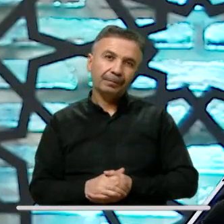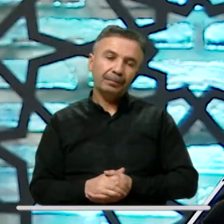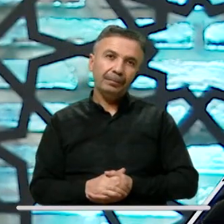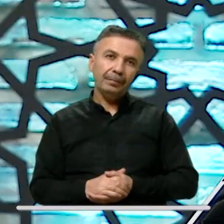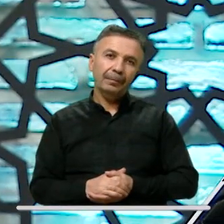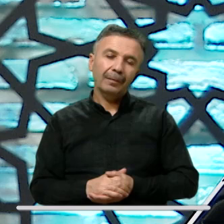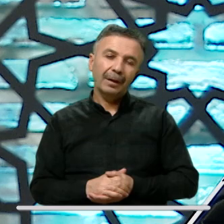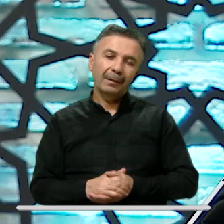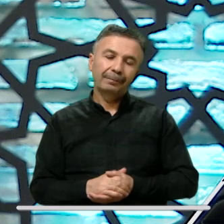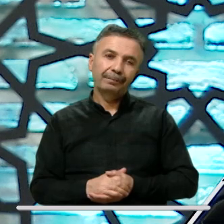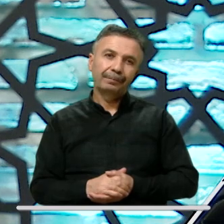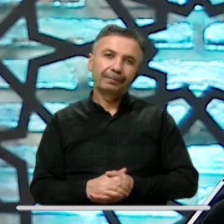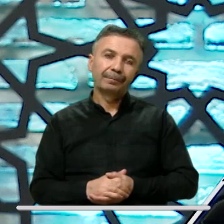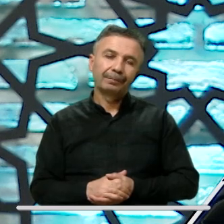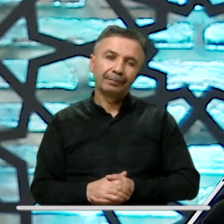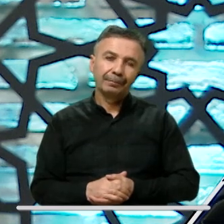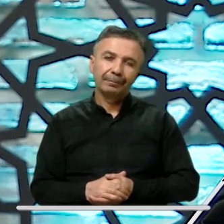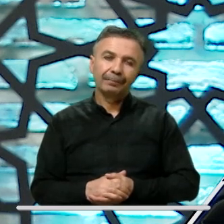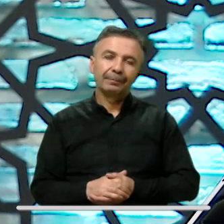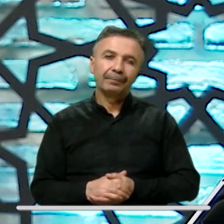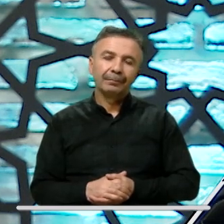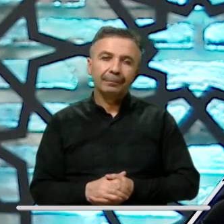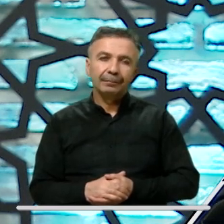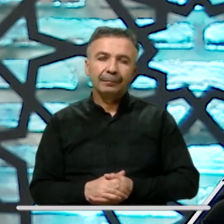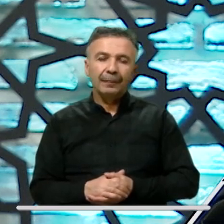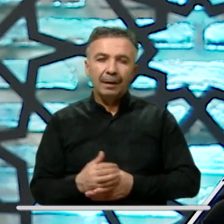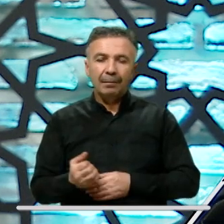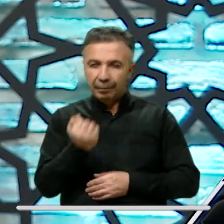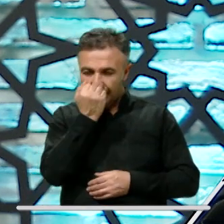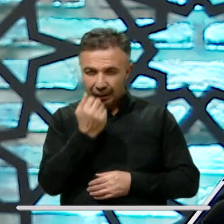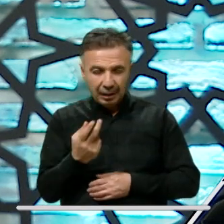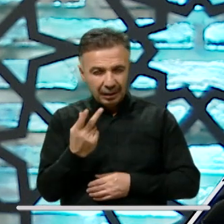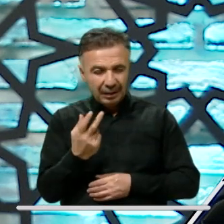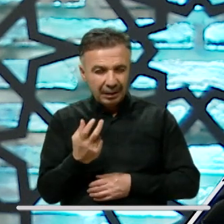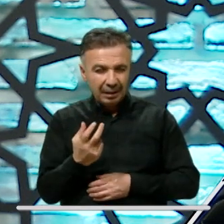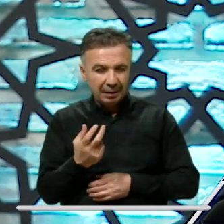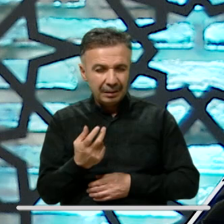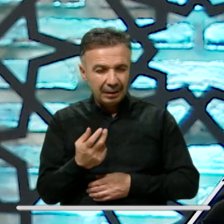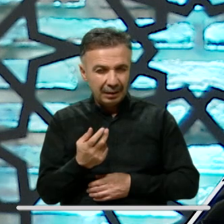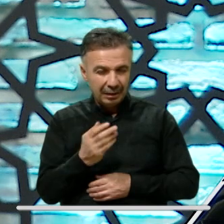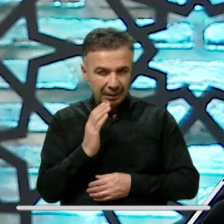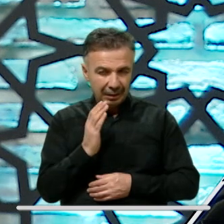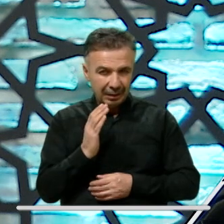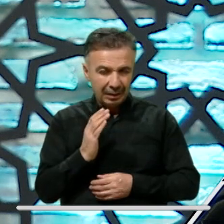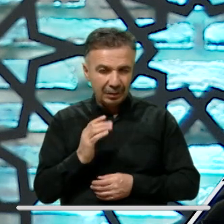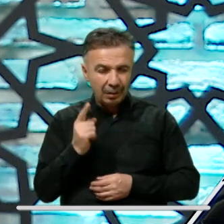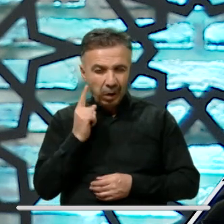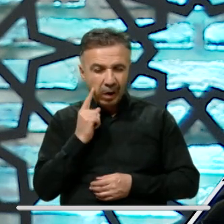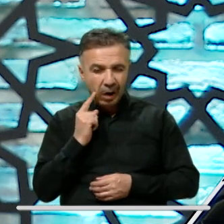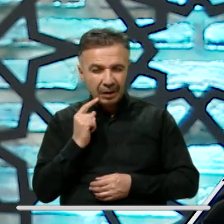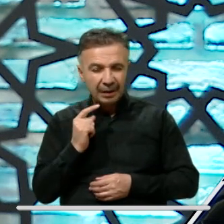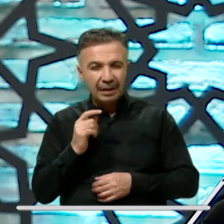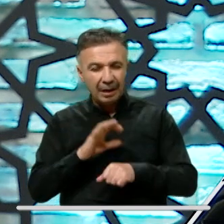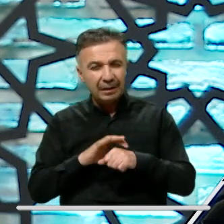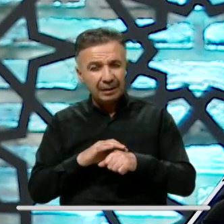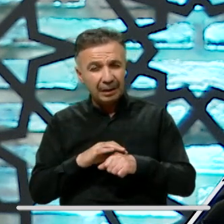burası önemli, o yüzden ısrarla bir daha soruyorum. Endokrin bölümüne gittiğin zaman doktor sana orucunu tutma, şeker hastalığın ilerler diyor